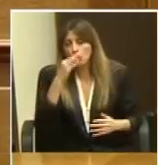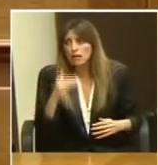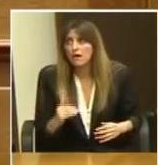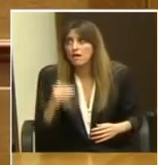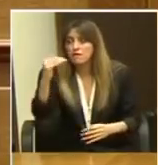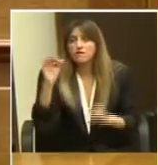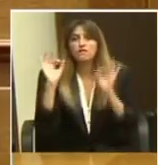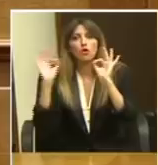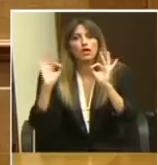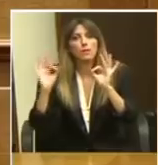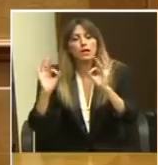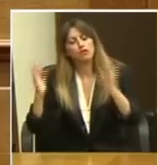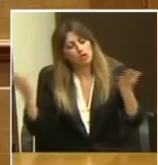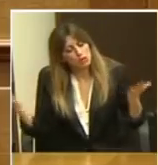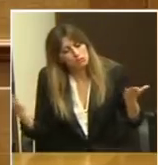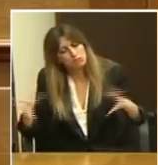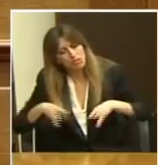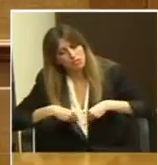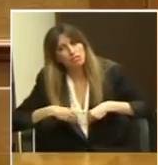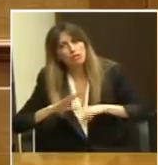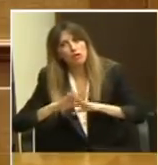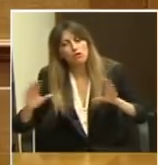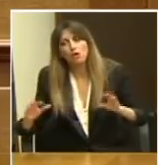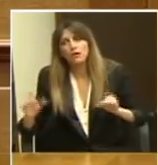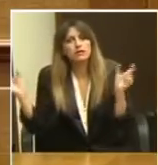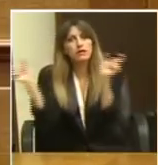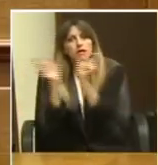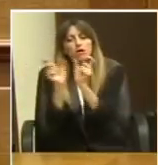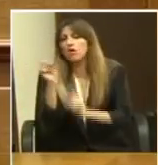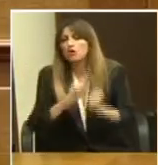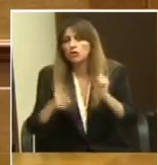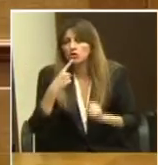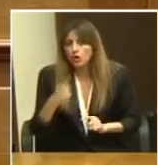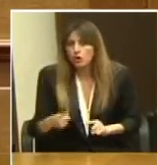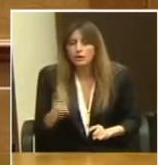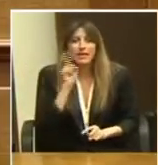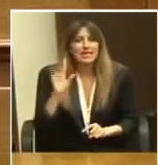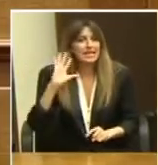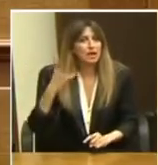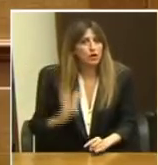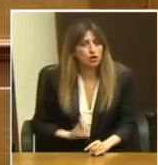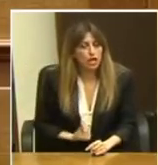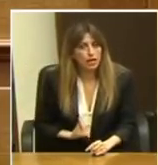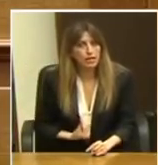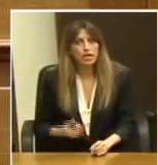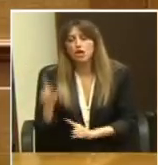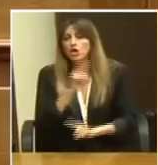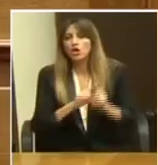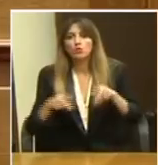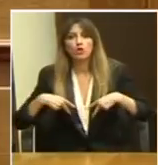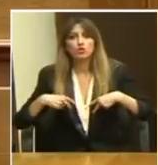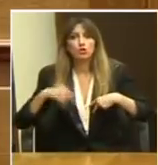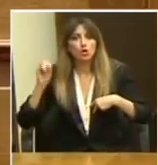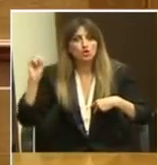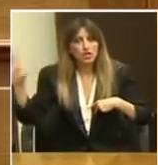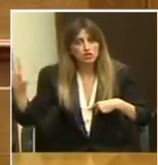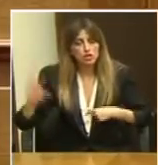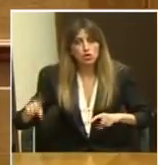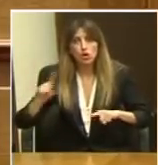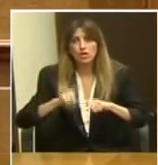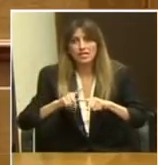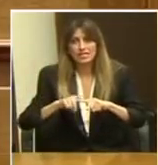αποτελεί γεωγραφικό προσδιορισμό? Η κυρία Παγκογιάννη. Ποιος Υπουργός Εξωτερικών της Ελλάδος σε συνάντηση στο Παρίσι